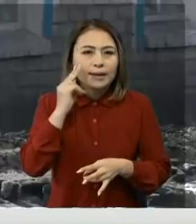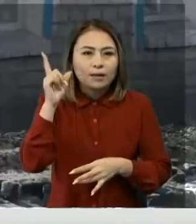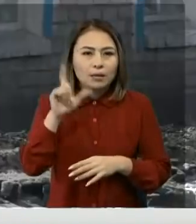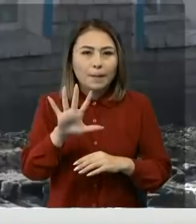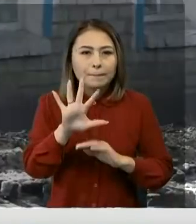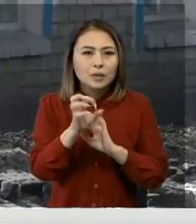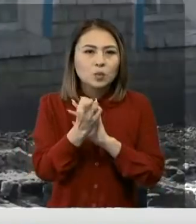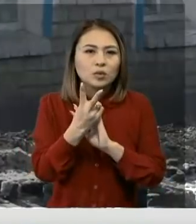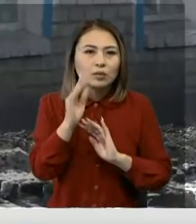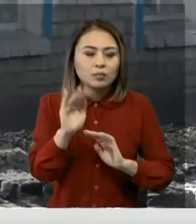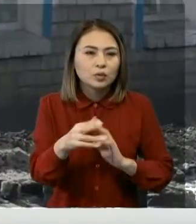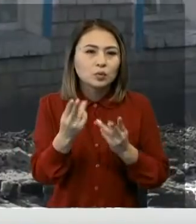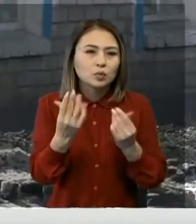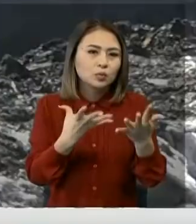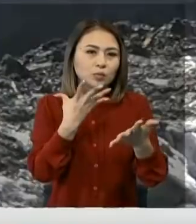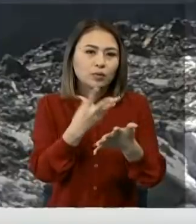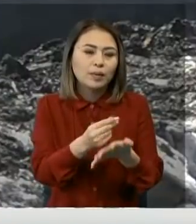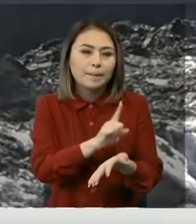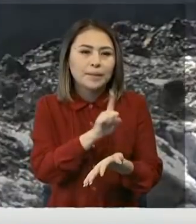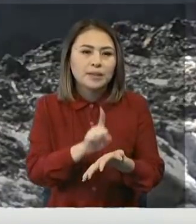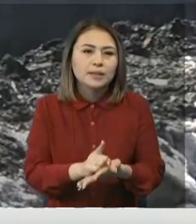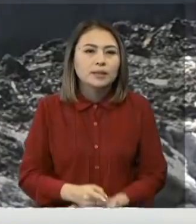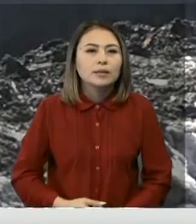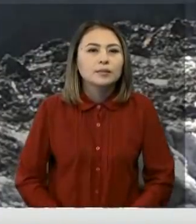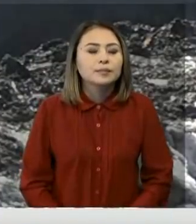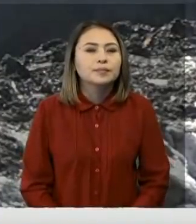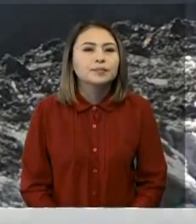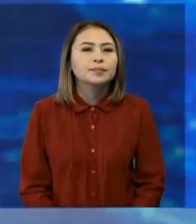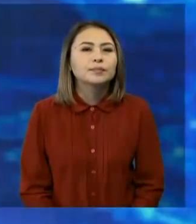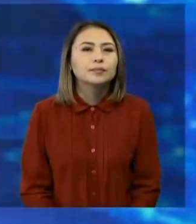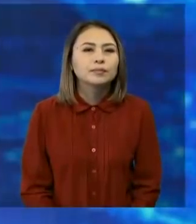адамға 512 000 теңге төлеуді міндеттеді.